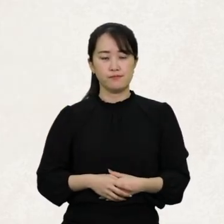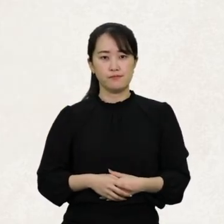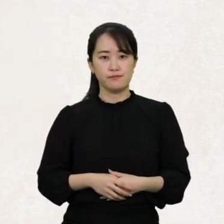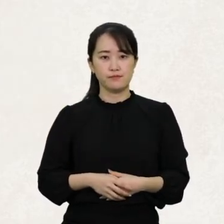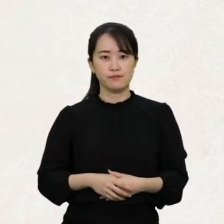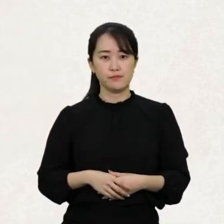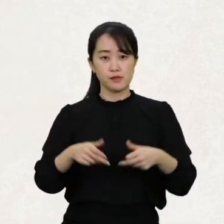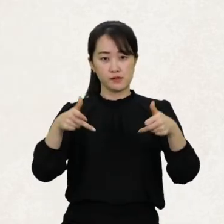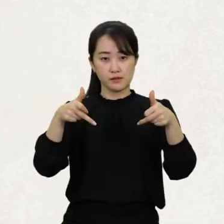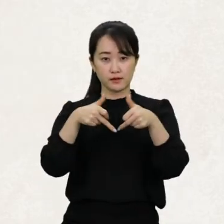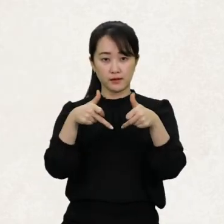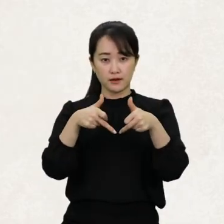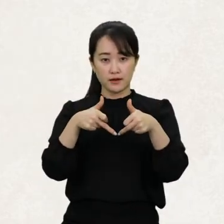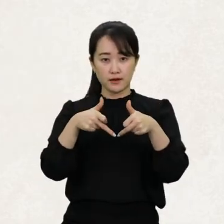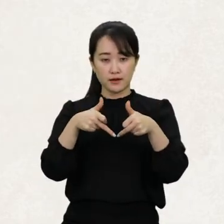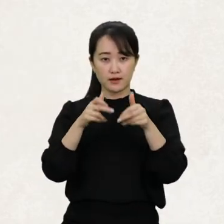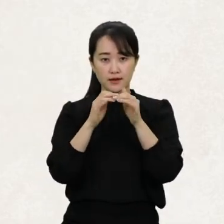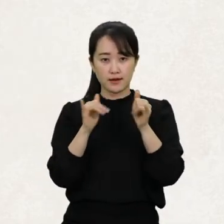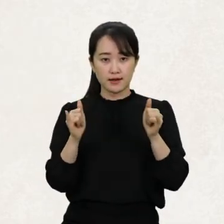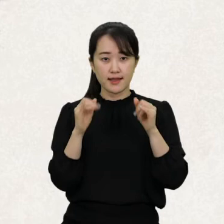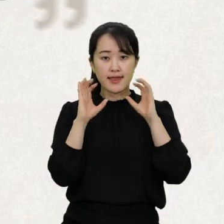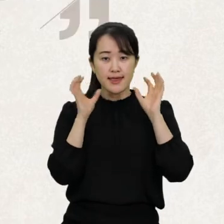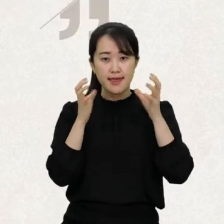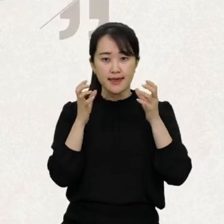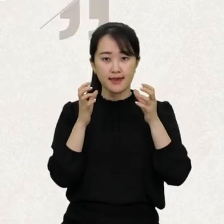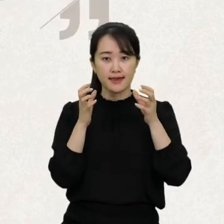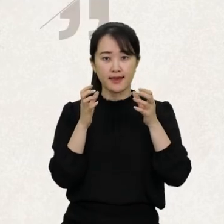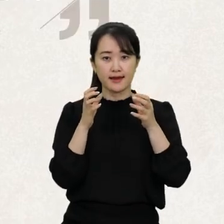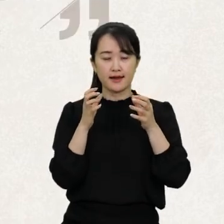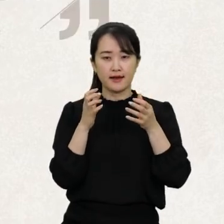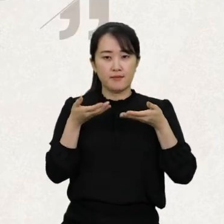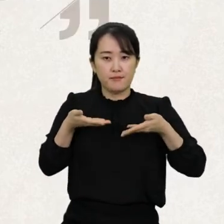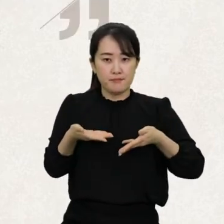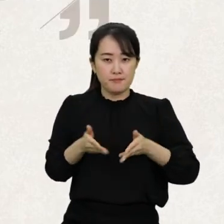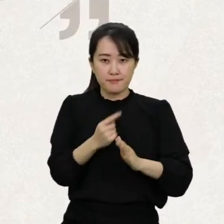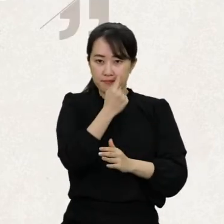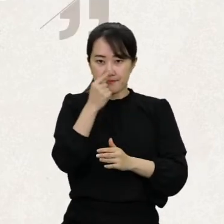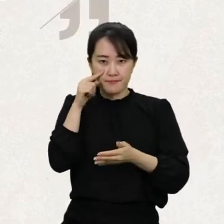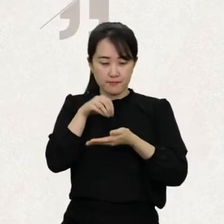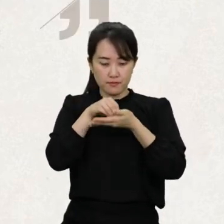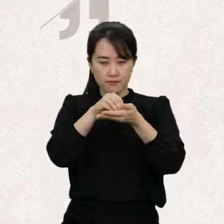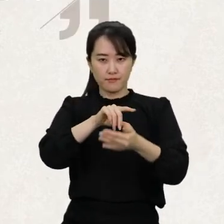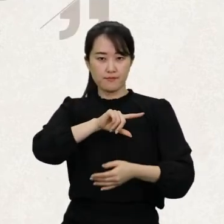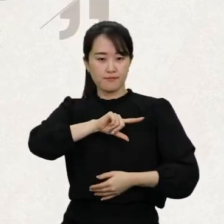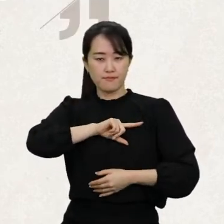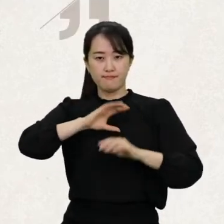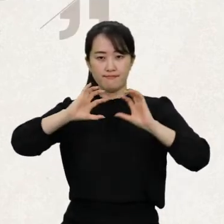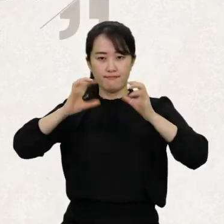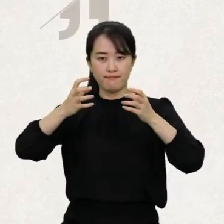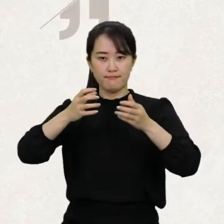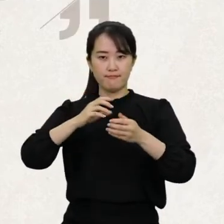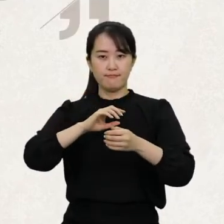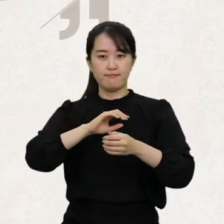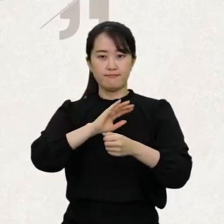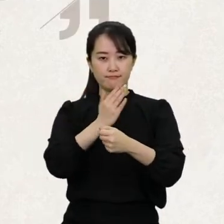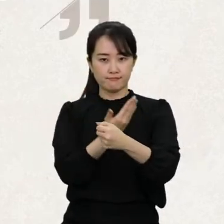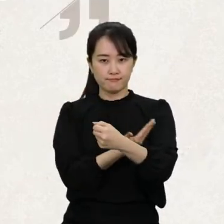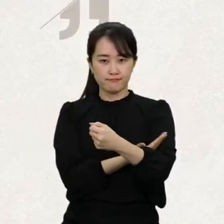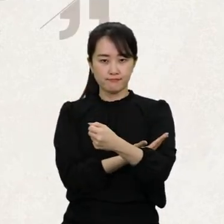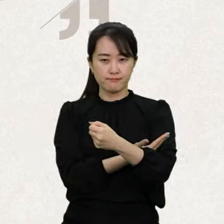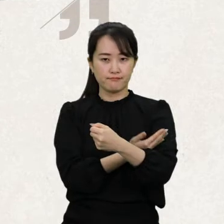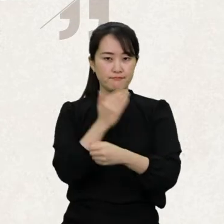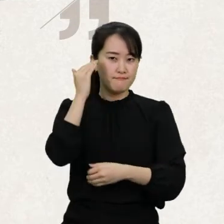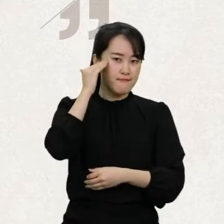이는 장애를 가지고 태어난 영유아들의 출생 등록, 이름, 국적 취득 등에 대한 권리가